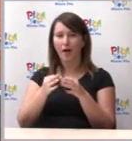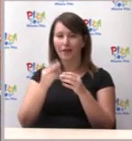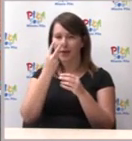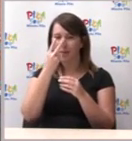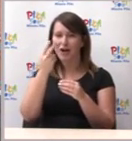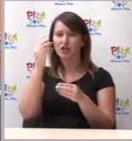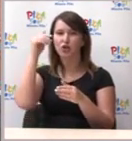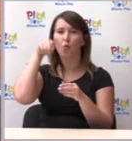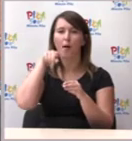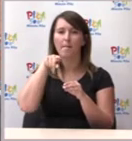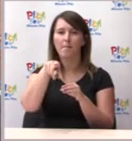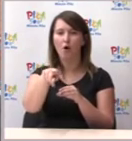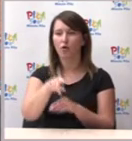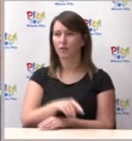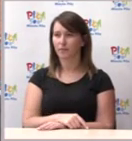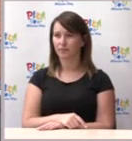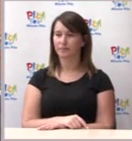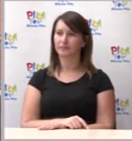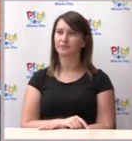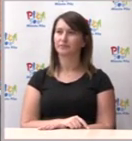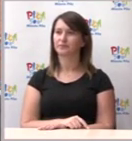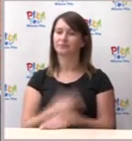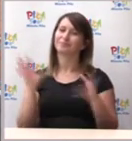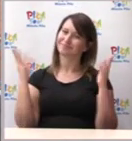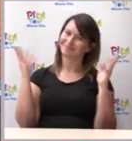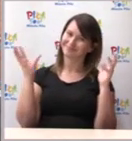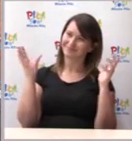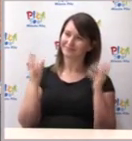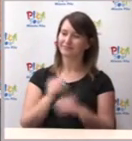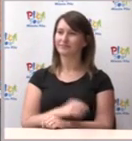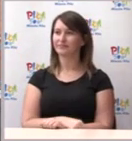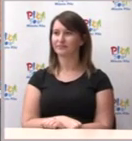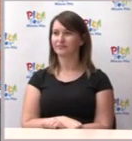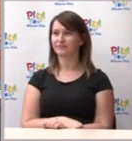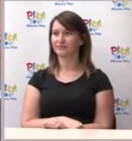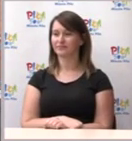Więc za to, że Rada Miasta Piły